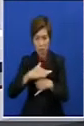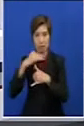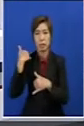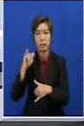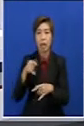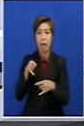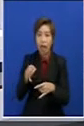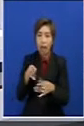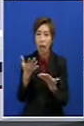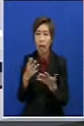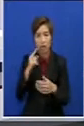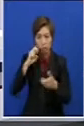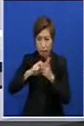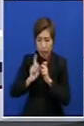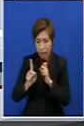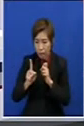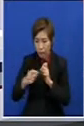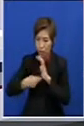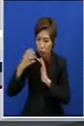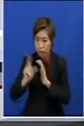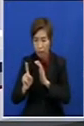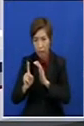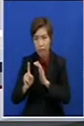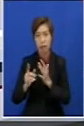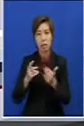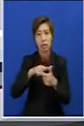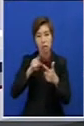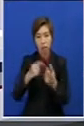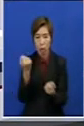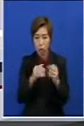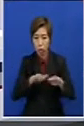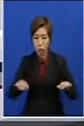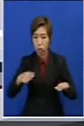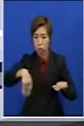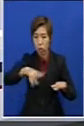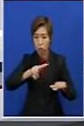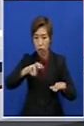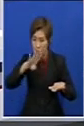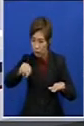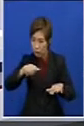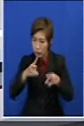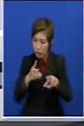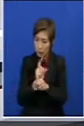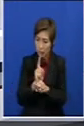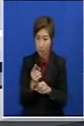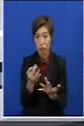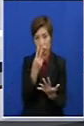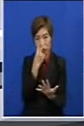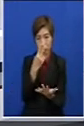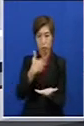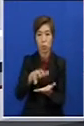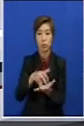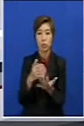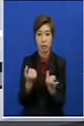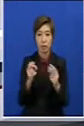องหลังของโศกนาฏกรรมครั้งนี้คืออะไรและการฝากรถยนต์หลายร้อยคันมีเงื่อนงำอะไรหรือไม่นะคะเราจะไปห